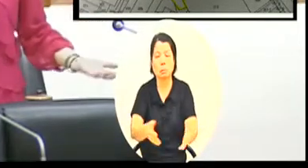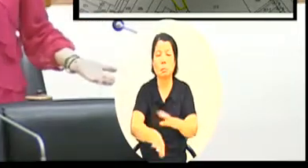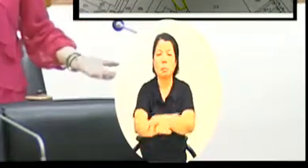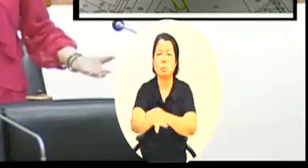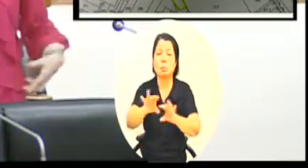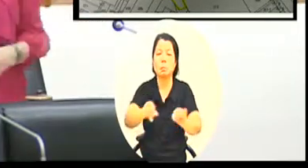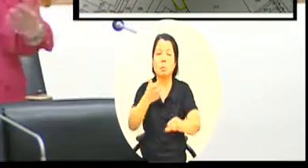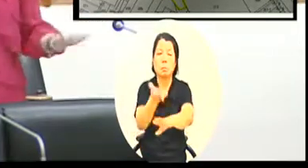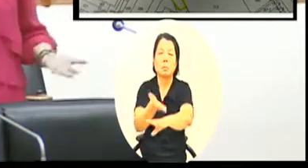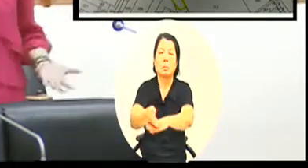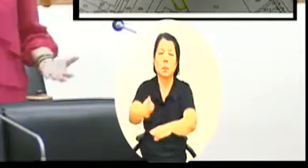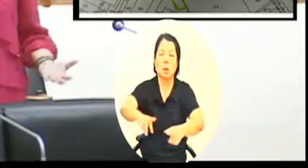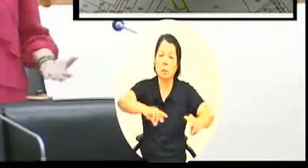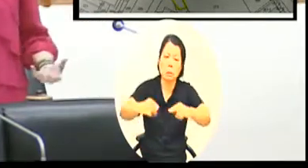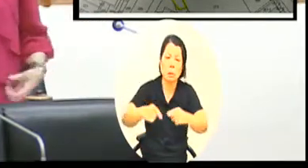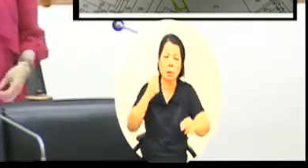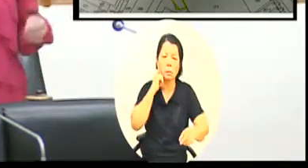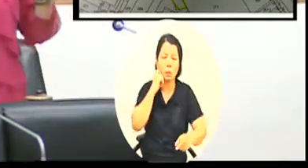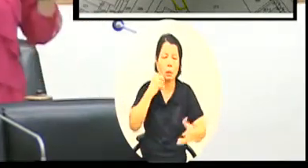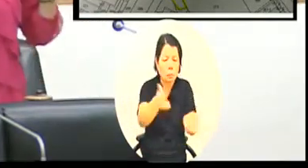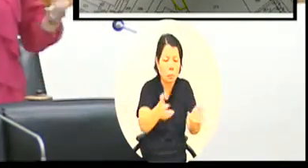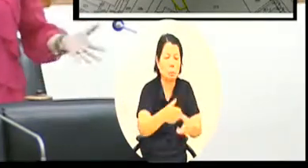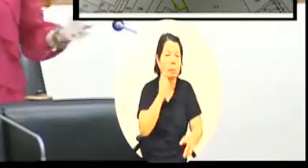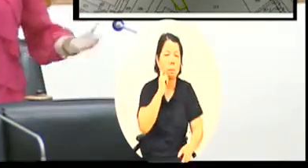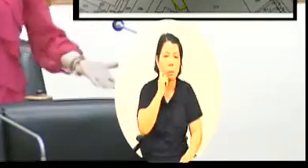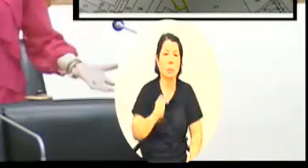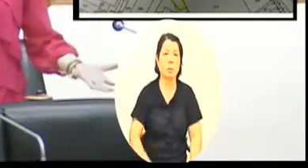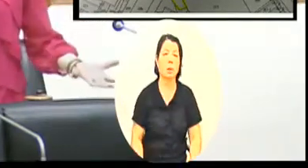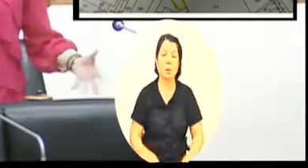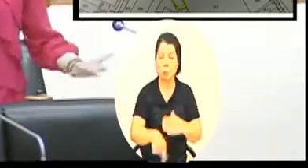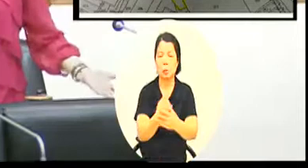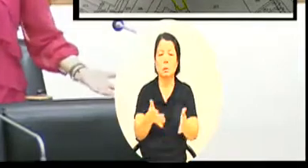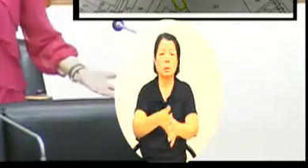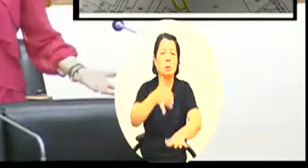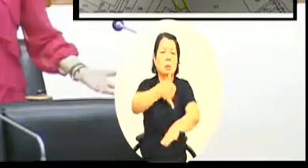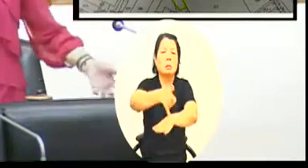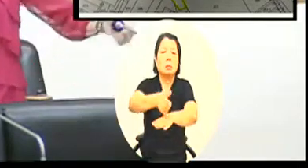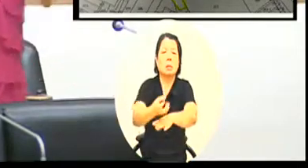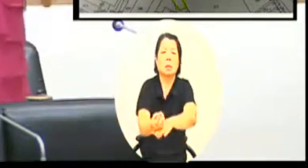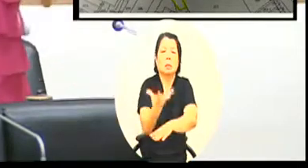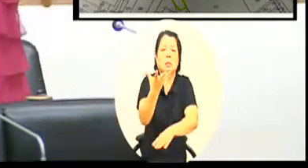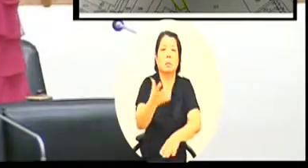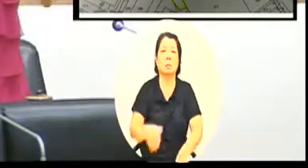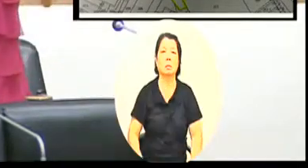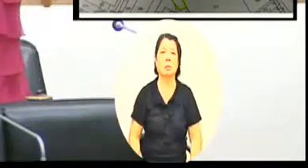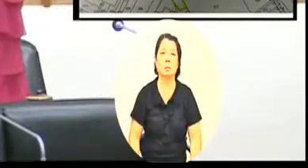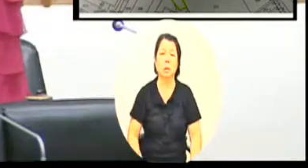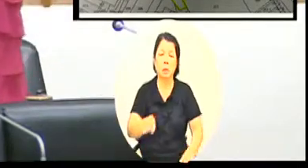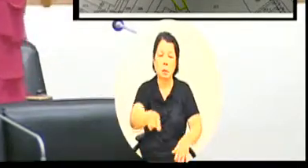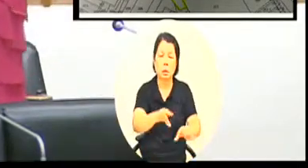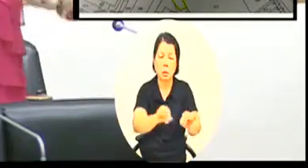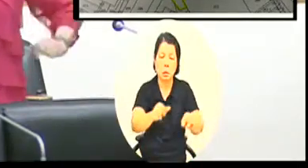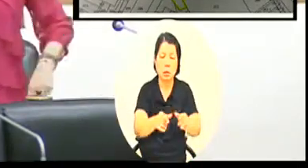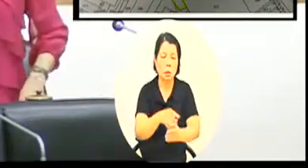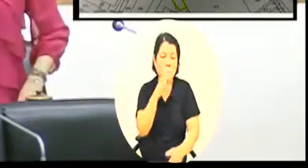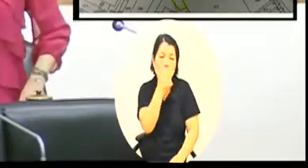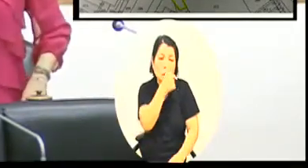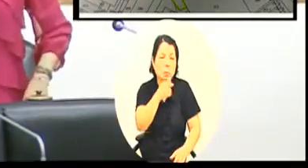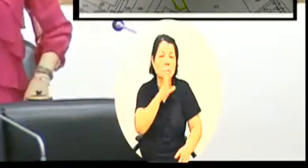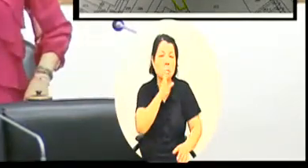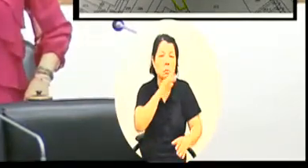去做改变，也没办法去做建设，啊，是不是乖底下起房啊，起房堂梁啊，因为这块地也很特殊，整个被包在里